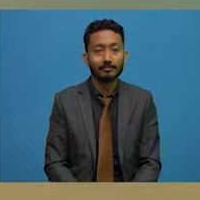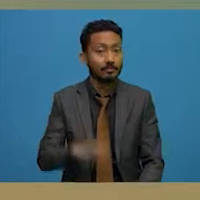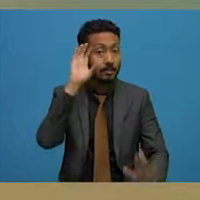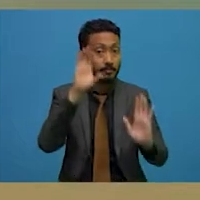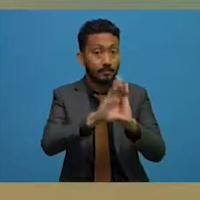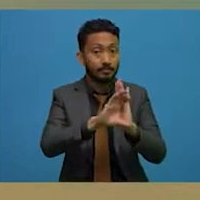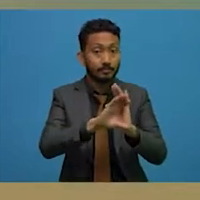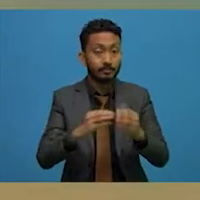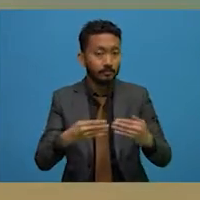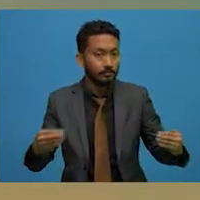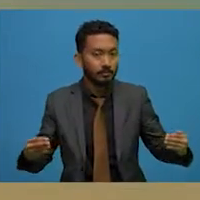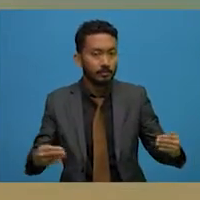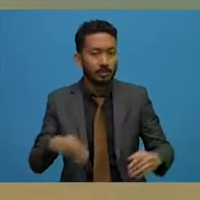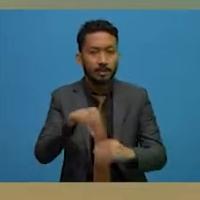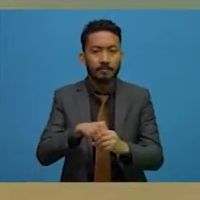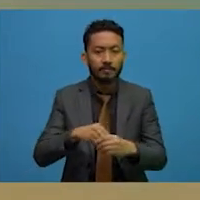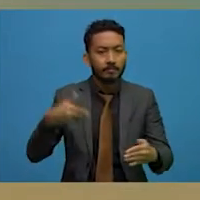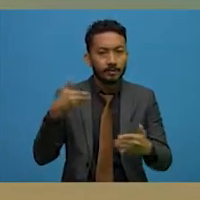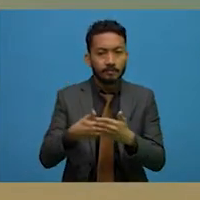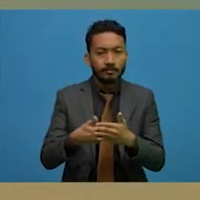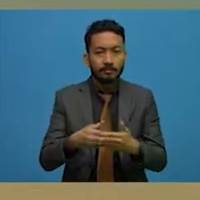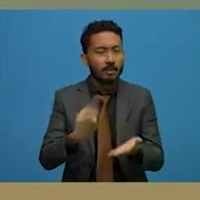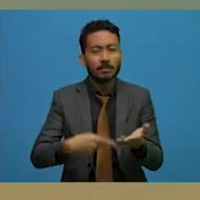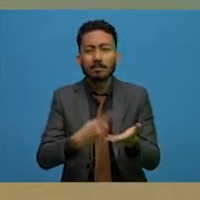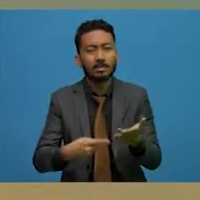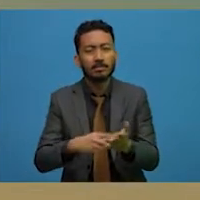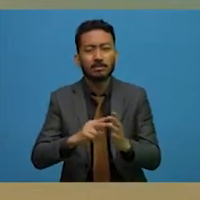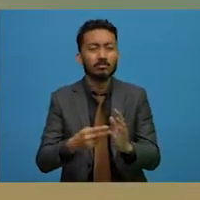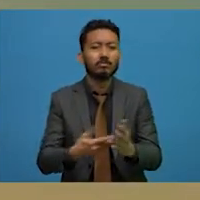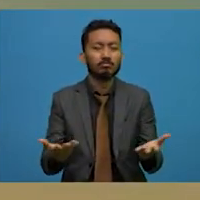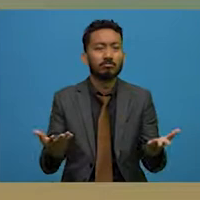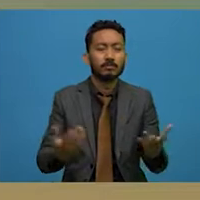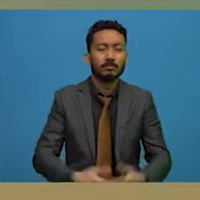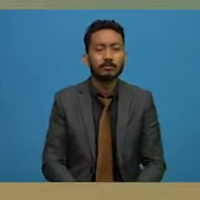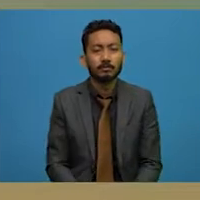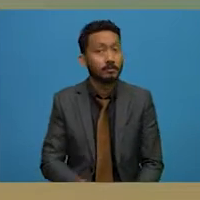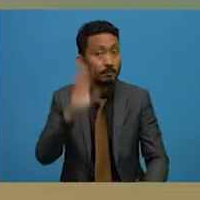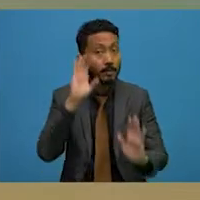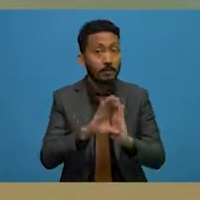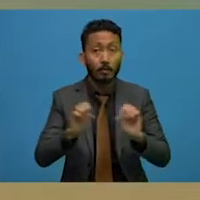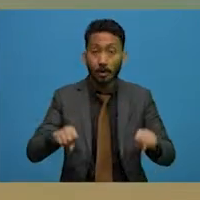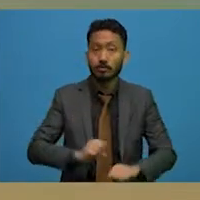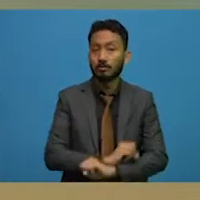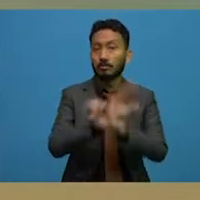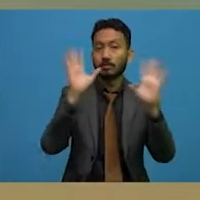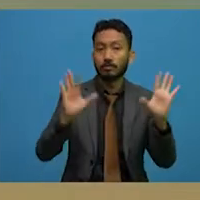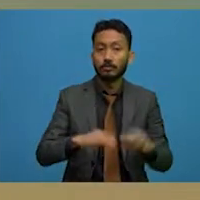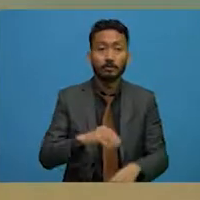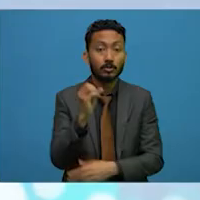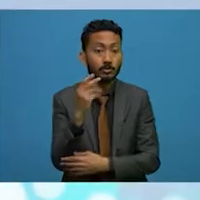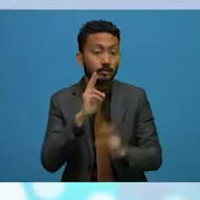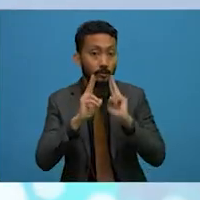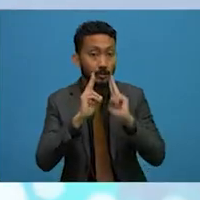dikatakan sebagai bahasa dalam menyampaikan sesuatu maksud. Gambar dikatakan mampu menjelaskan 1,000 kata atau